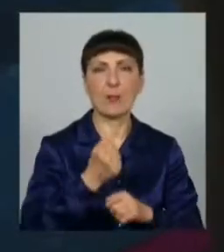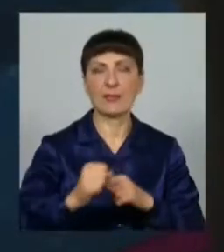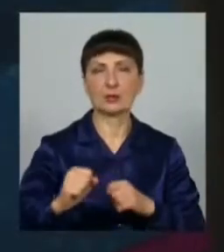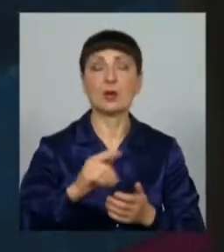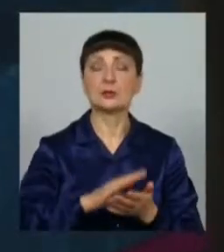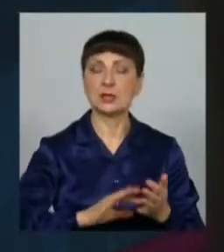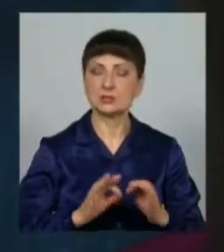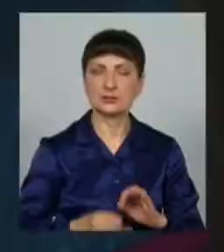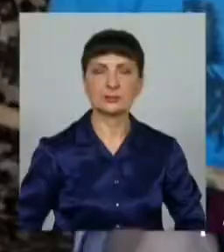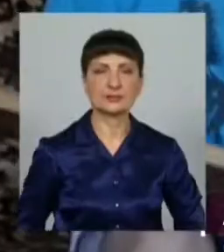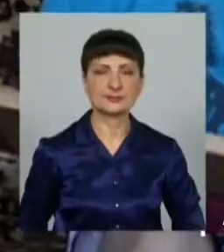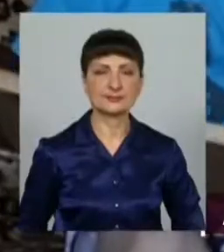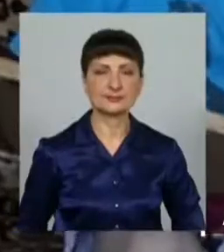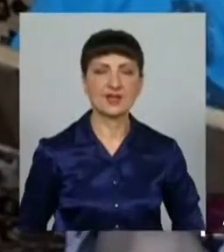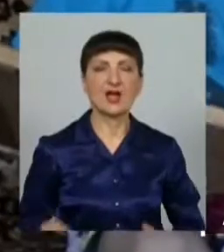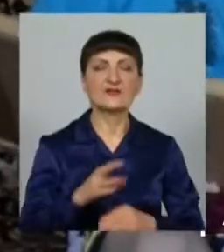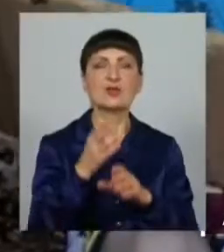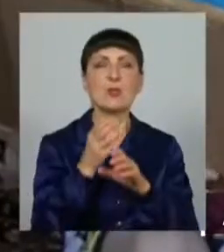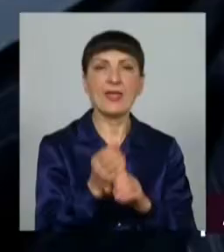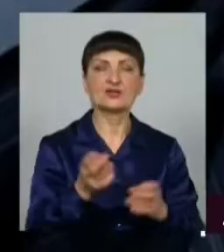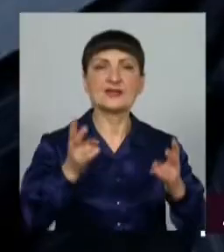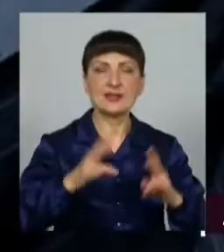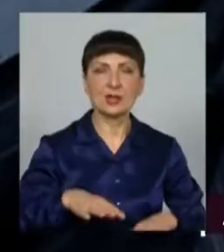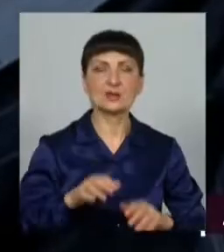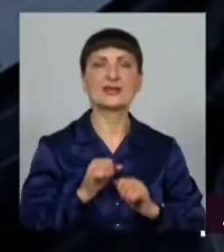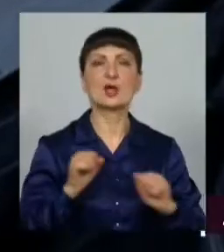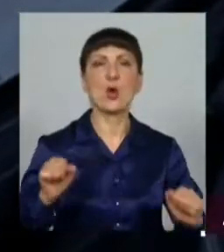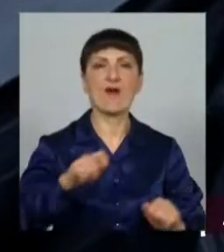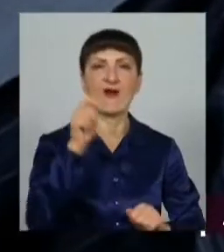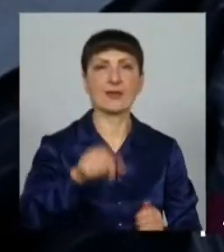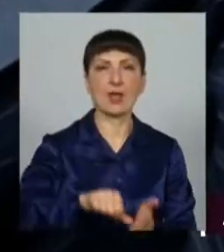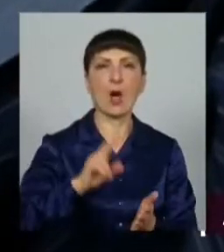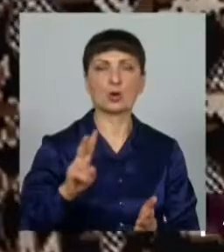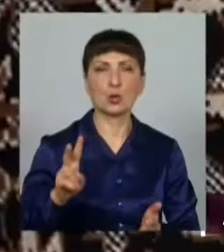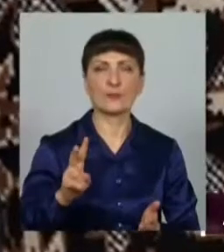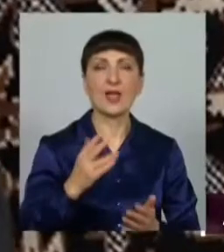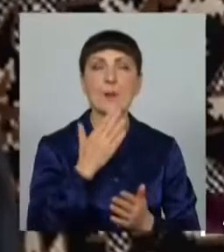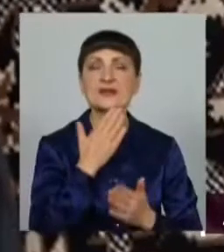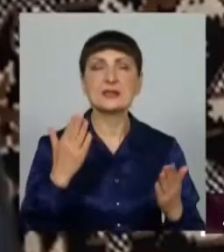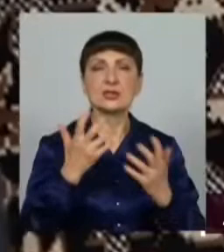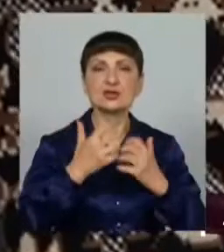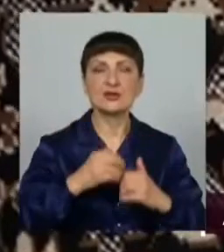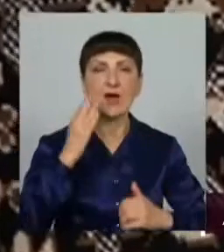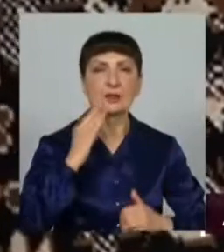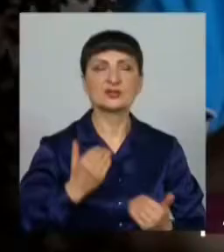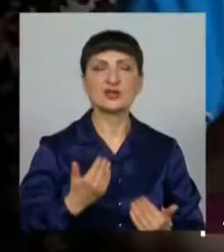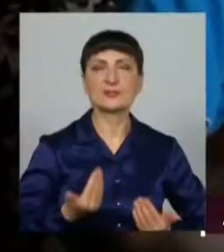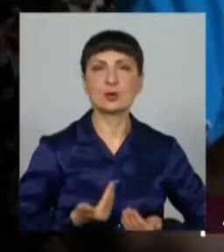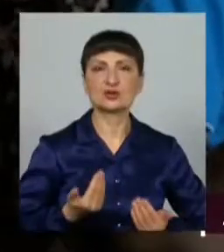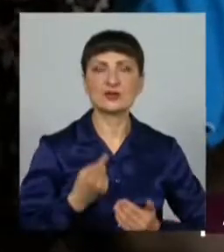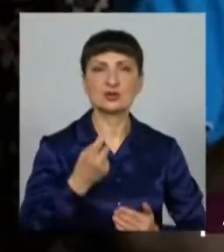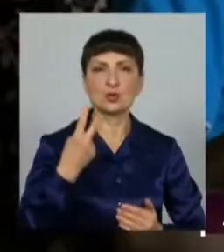подробнее. Все меньше остается в строю героев-фронтовиков. По самым последним данным, в Алматы сейчас